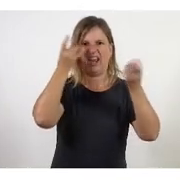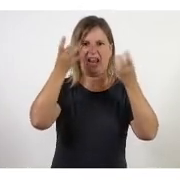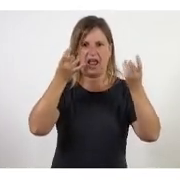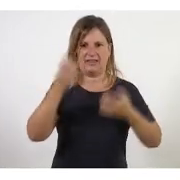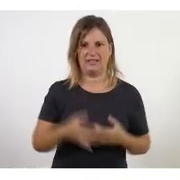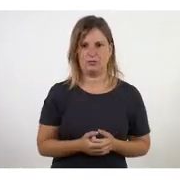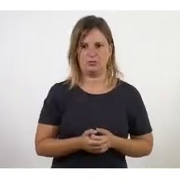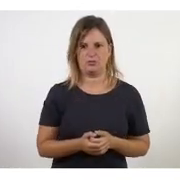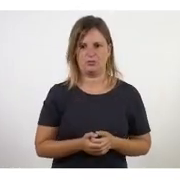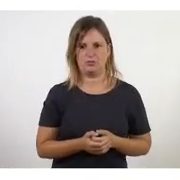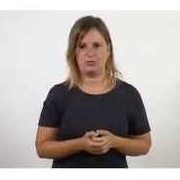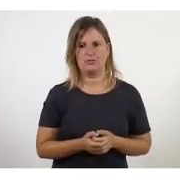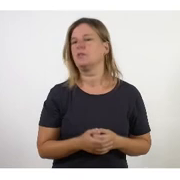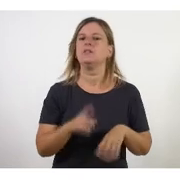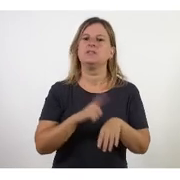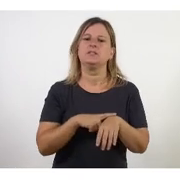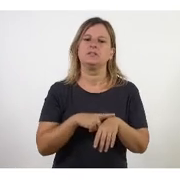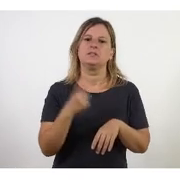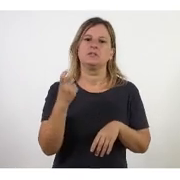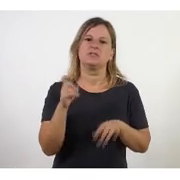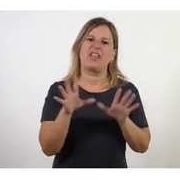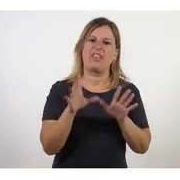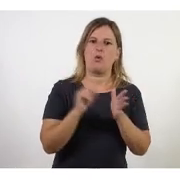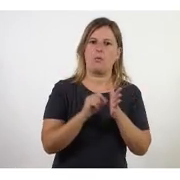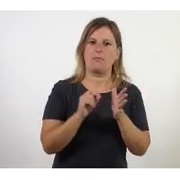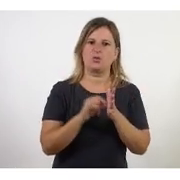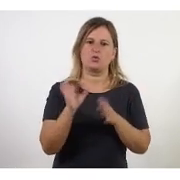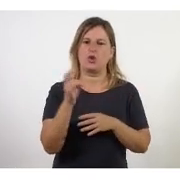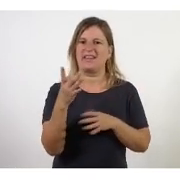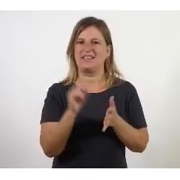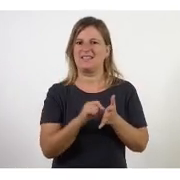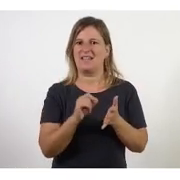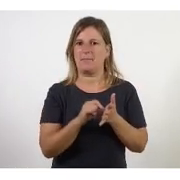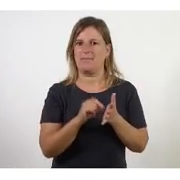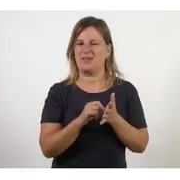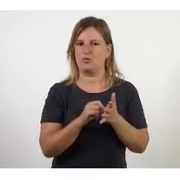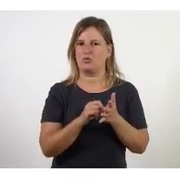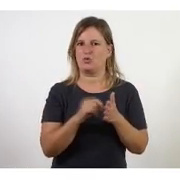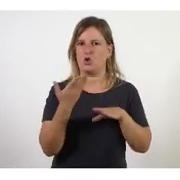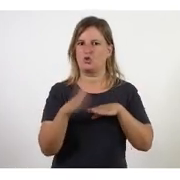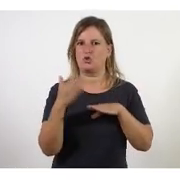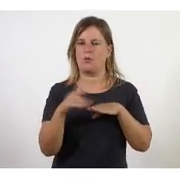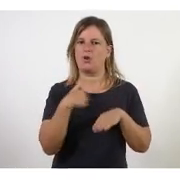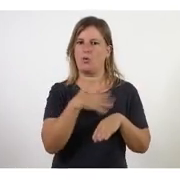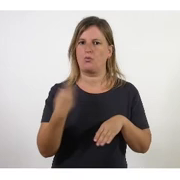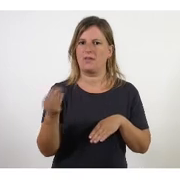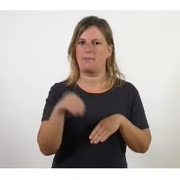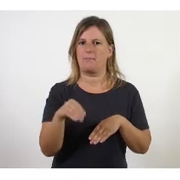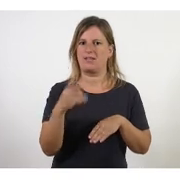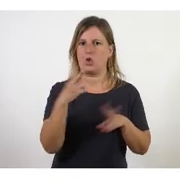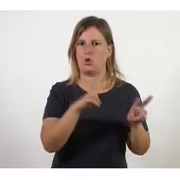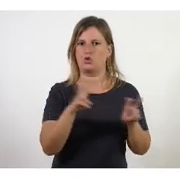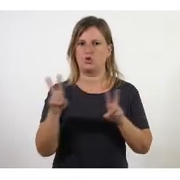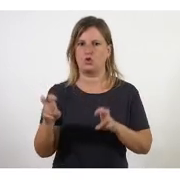Ens queden 10 minutets, un quart de sessió. Vull afegir un parell de coses més i